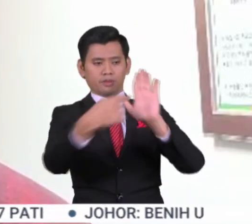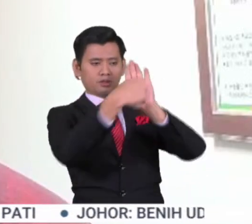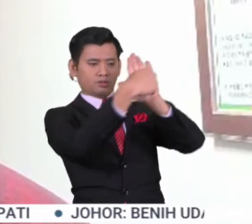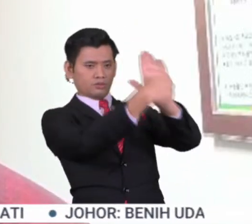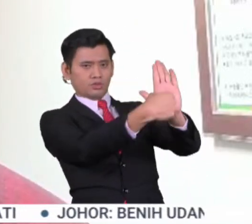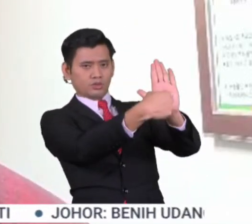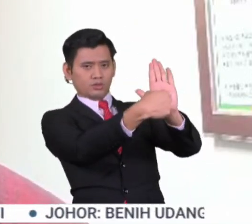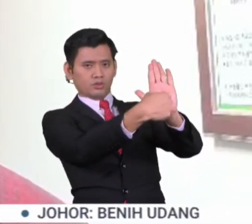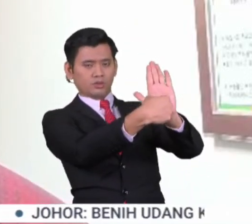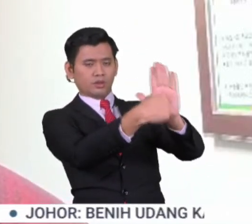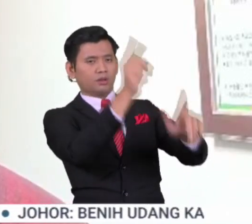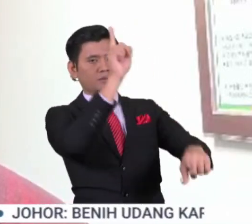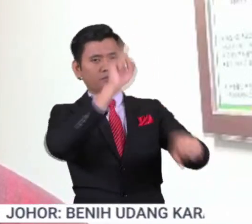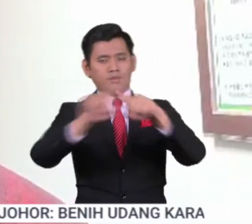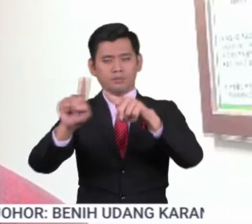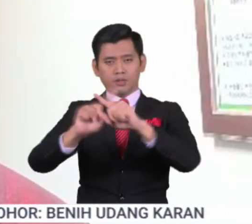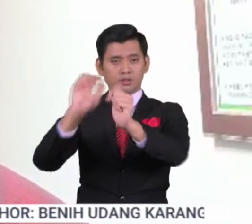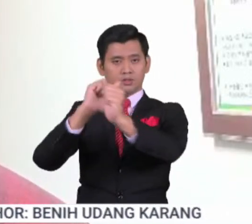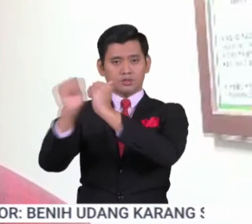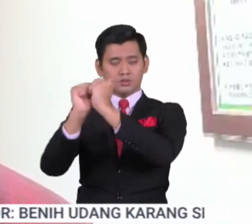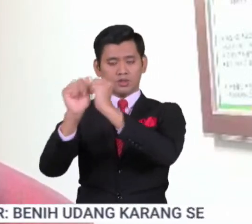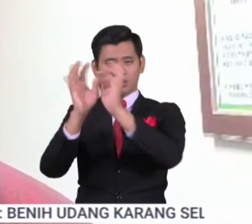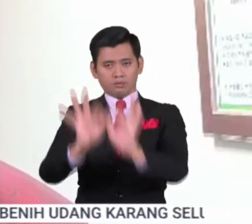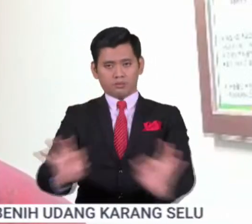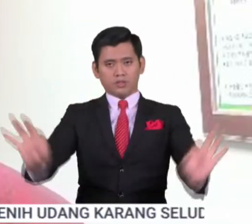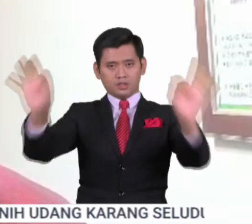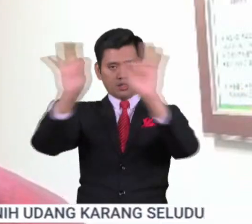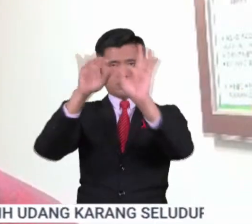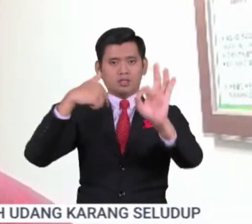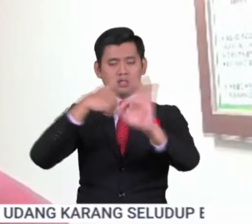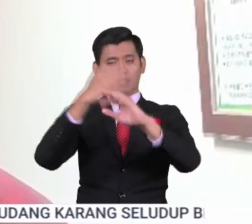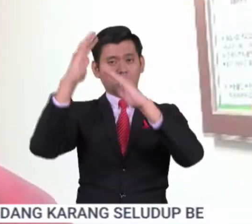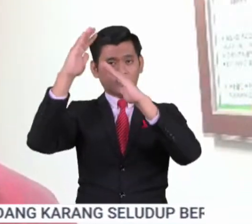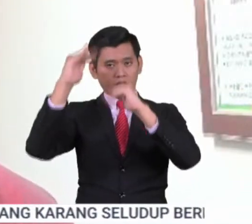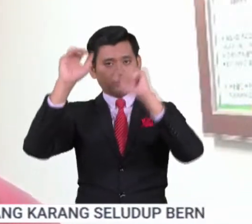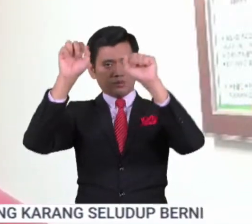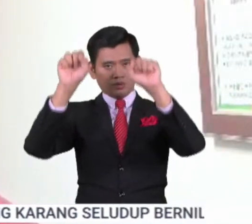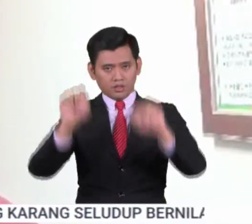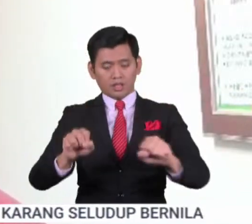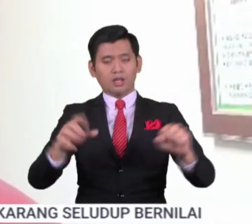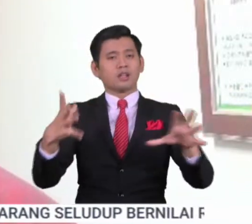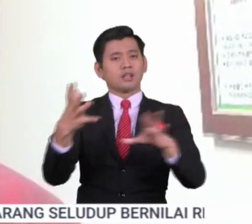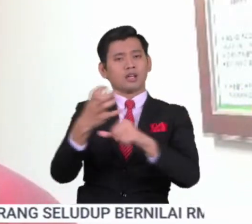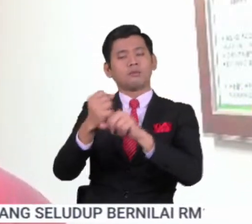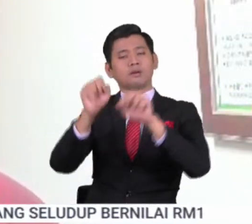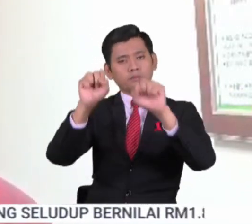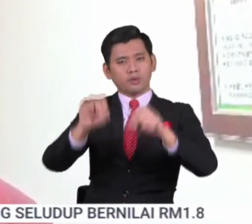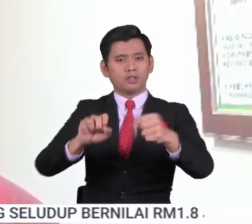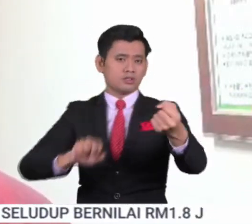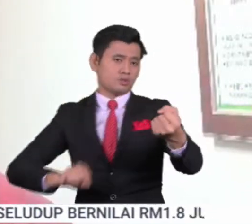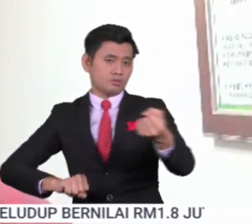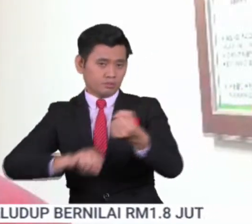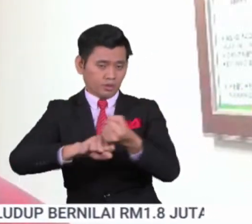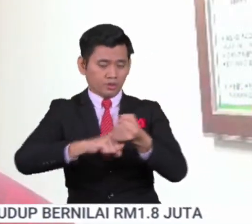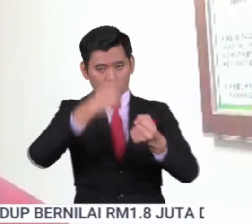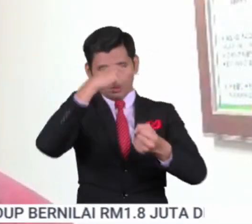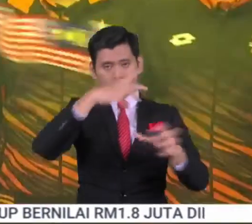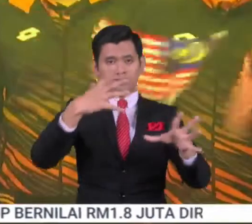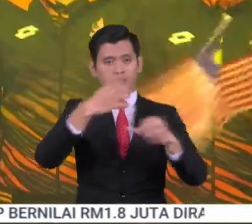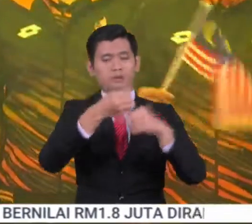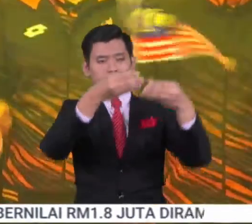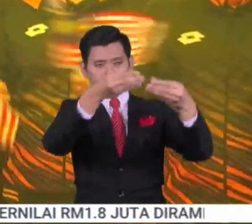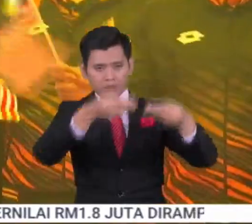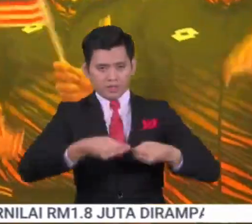dalam pelbagai sukan-sukan utama yang kita harapkan yang dapat biasanya menyumbang pingat emas kepada